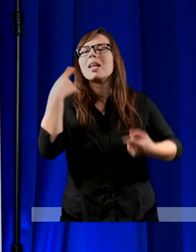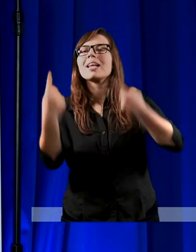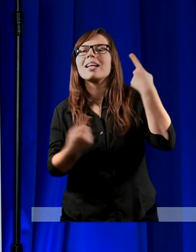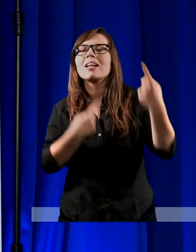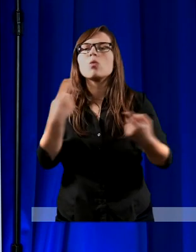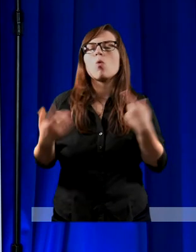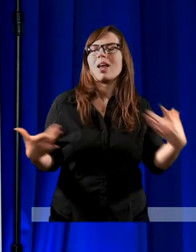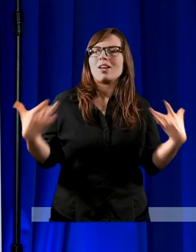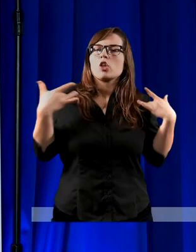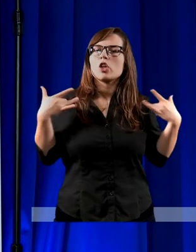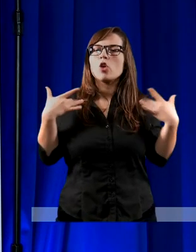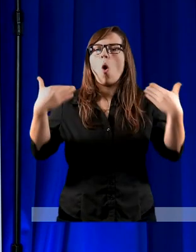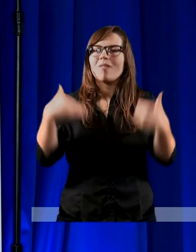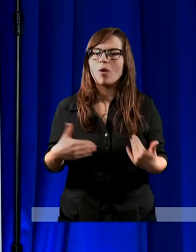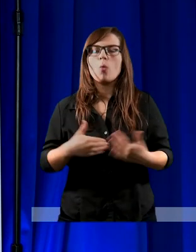sytuację życiową.